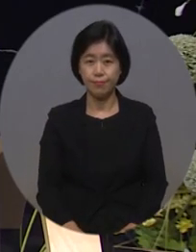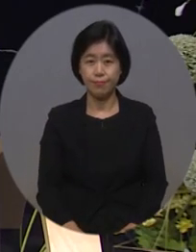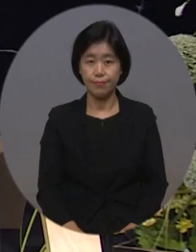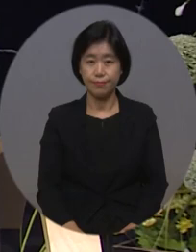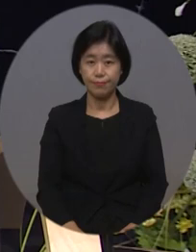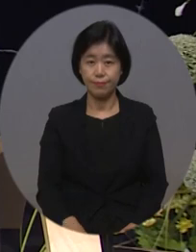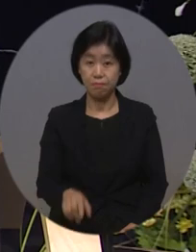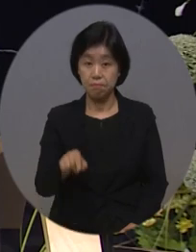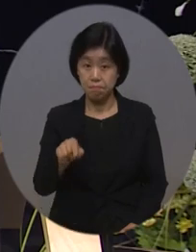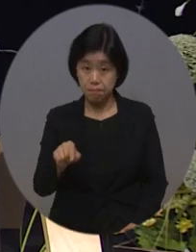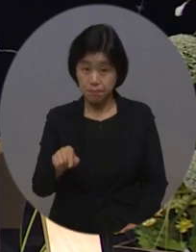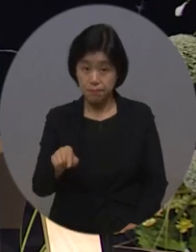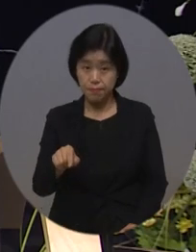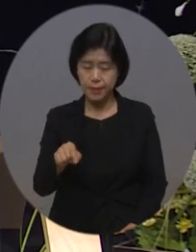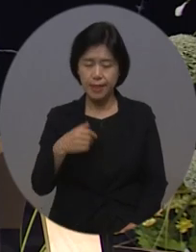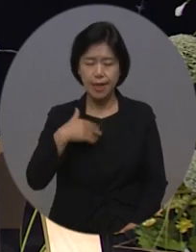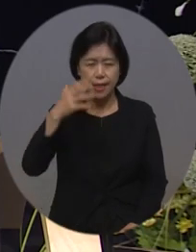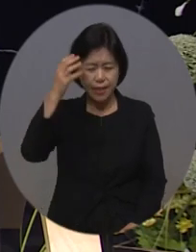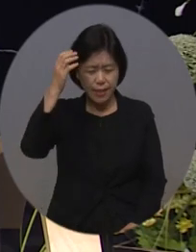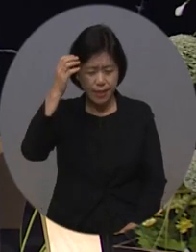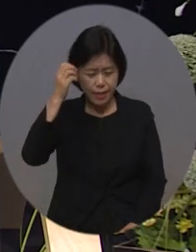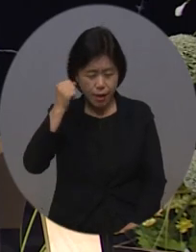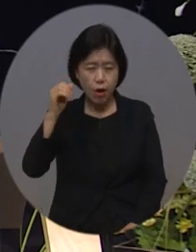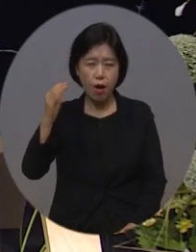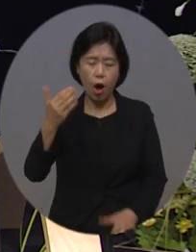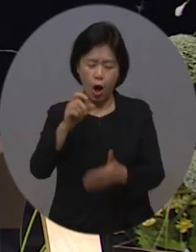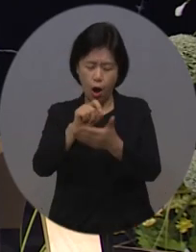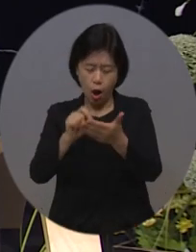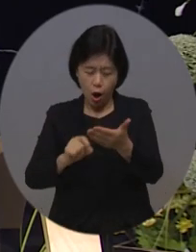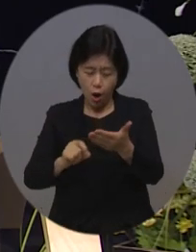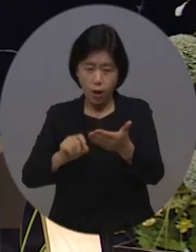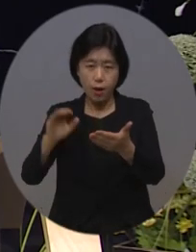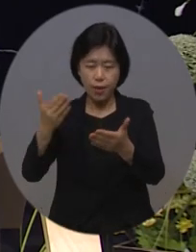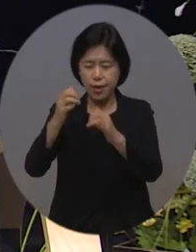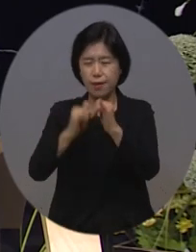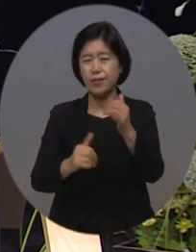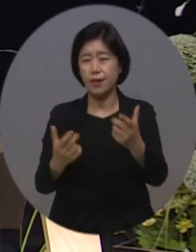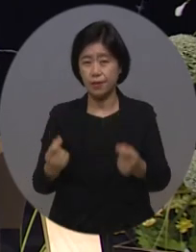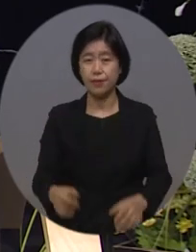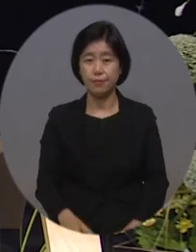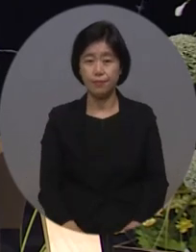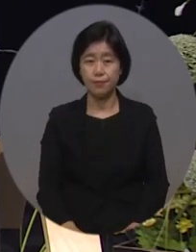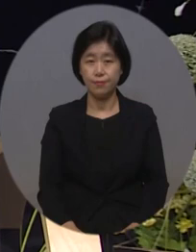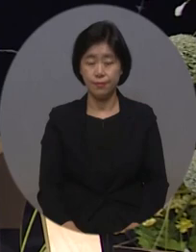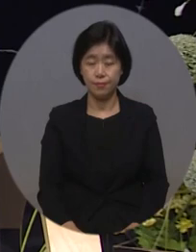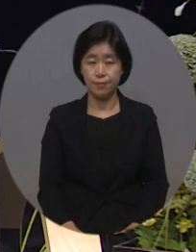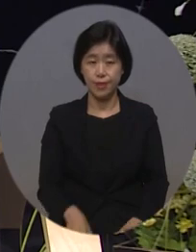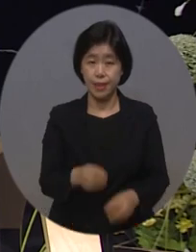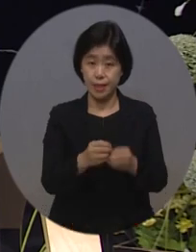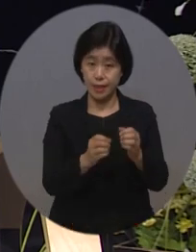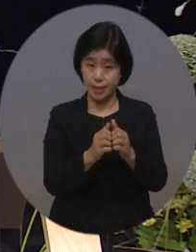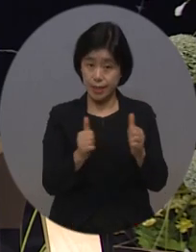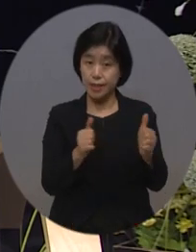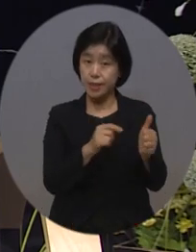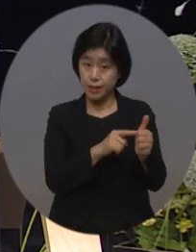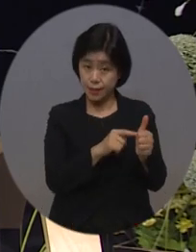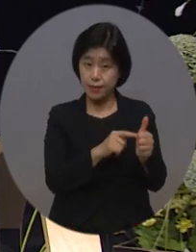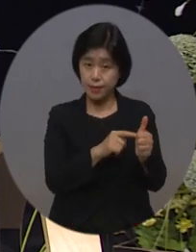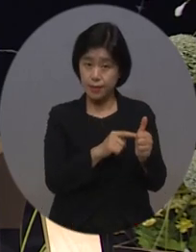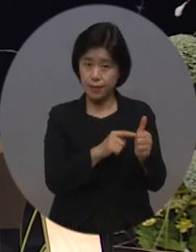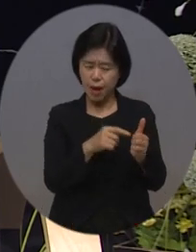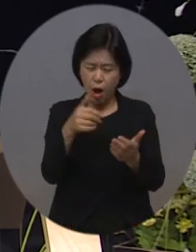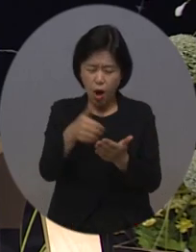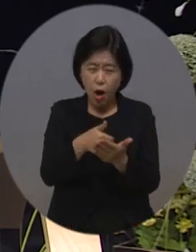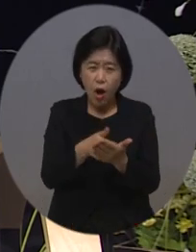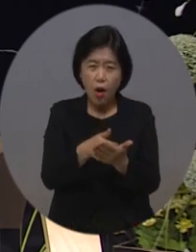기억하고 기록해야 하는 역사 아닐까요? 시인은 헌거스 잡음을 듣고 있습니다.